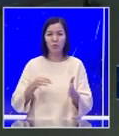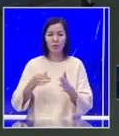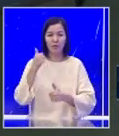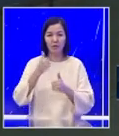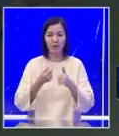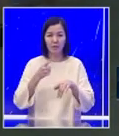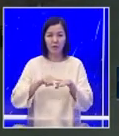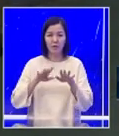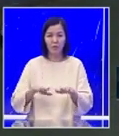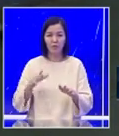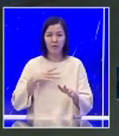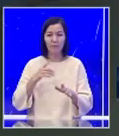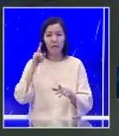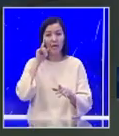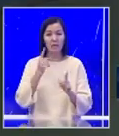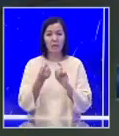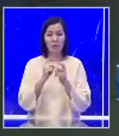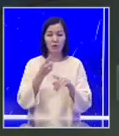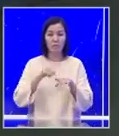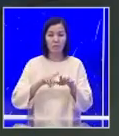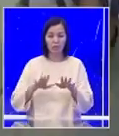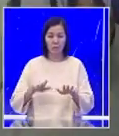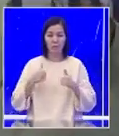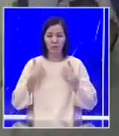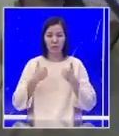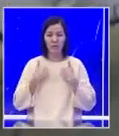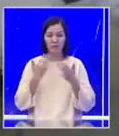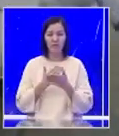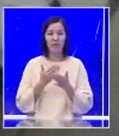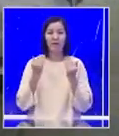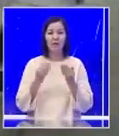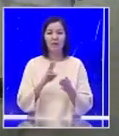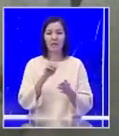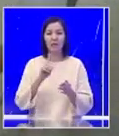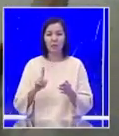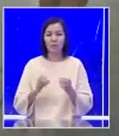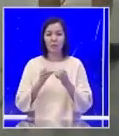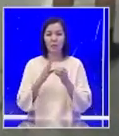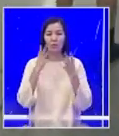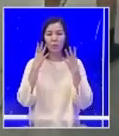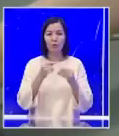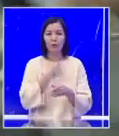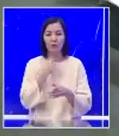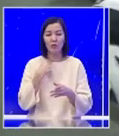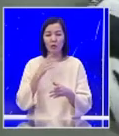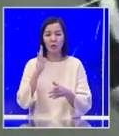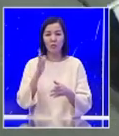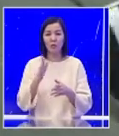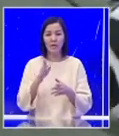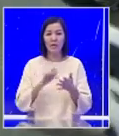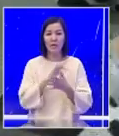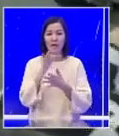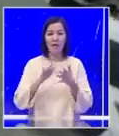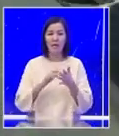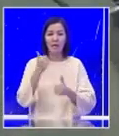жарыстан. Енді қазақ күресінен бірінші орын алуға тырысамын. Қазір балалар Наурыздың 14-ті күні Талдықорғанда жалауын желбіретін қала ашық